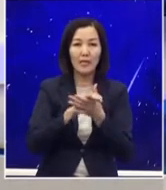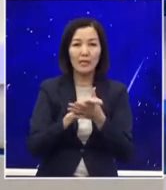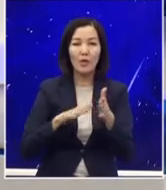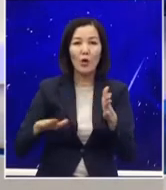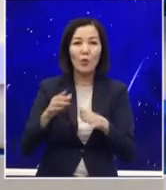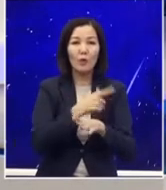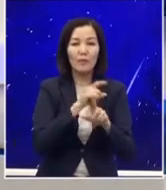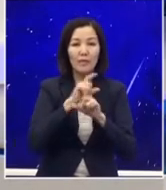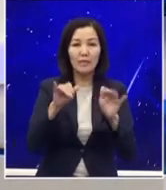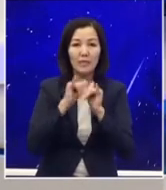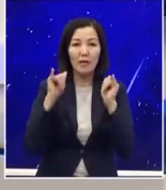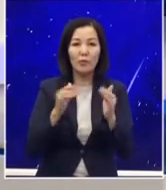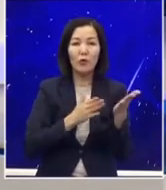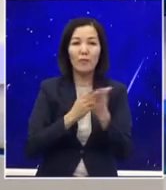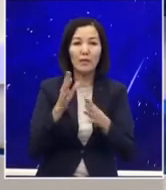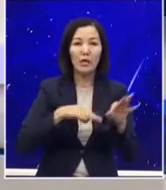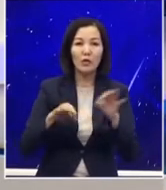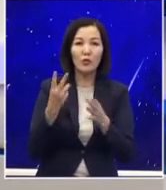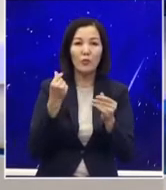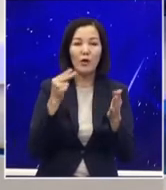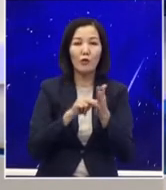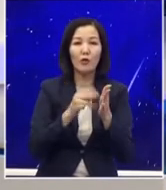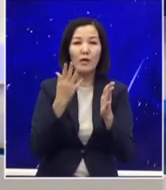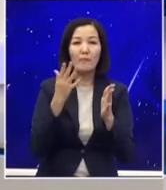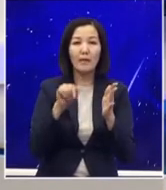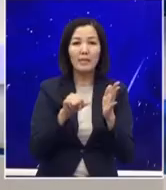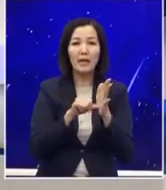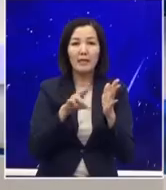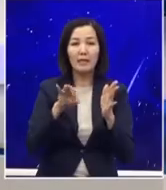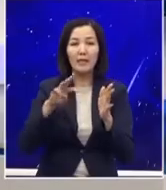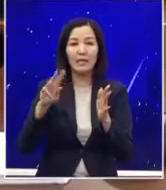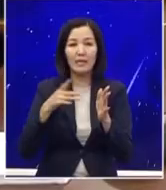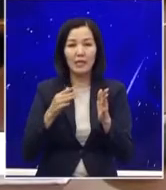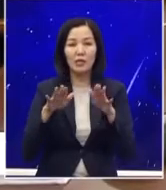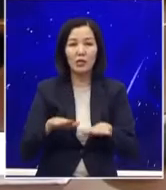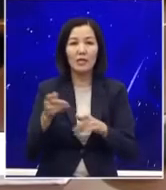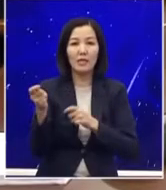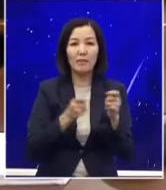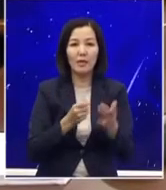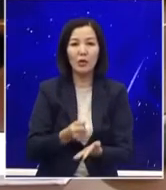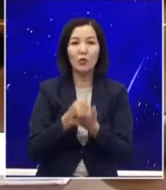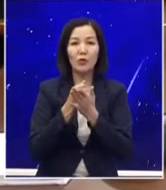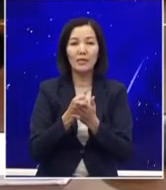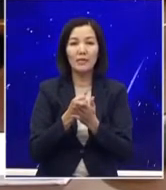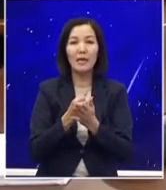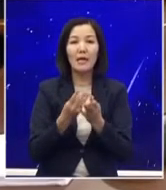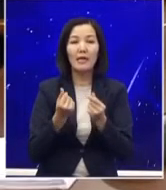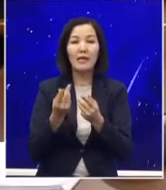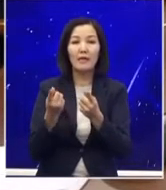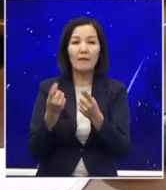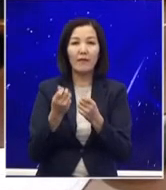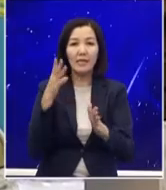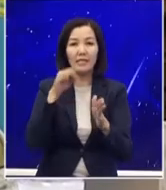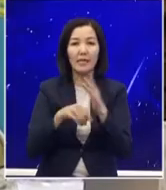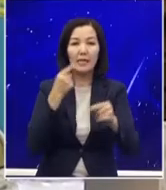таныстырды. Өңір медицинасын дамытуға бағытталған жоба құны 5-6 миллиард теңге. Жергілікті билік қолдаса, инвесторлар келер жылы